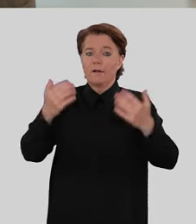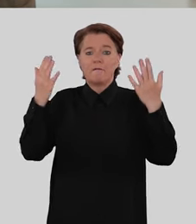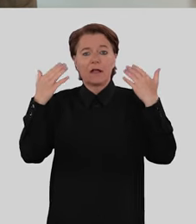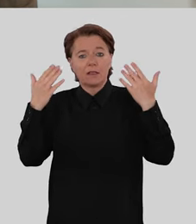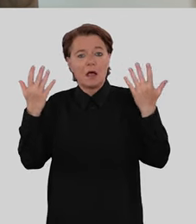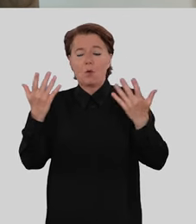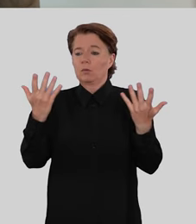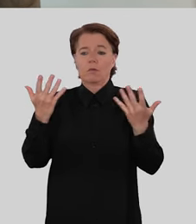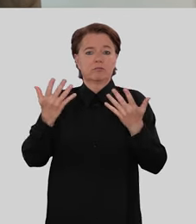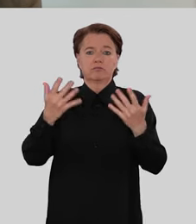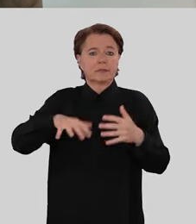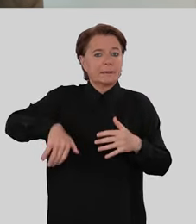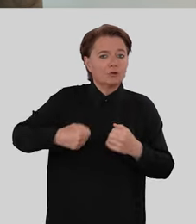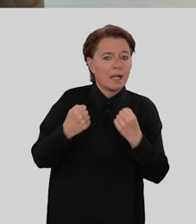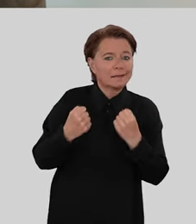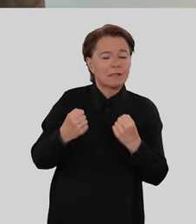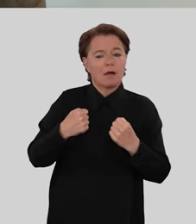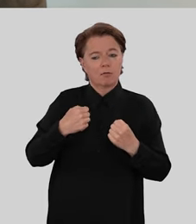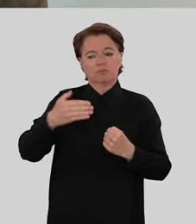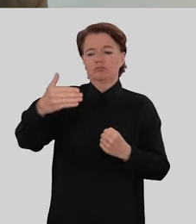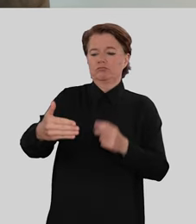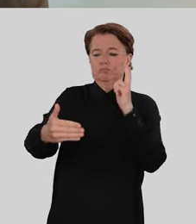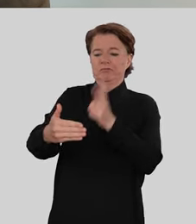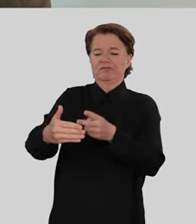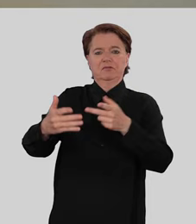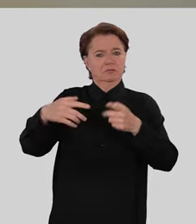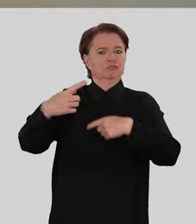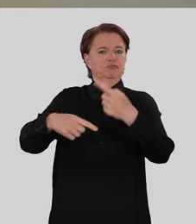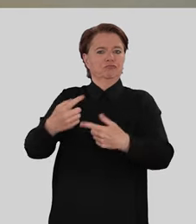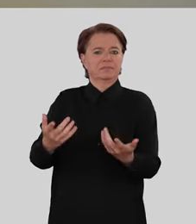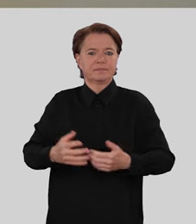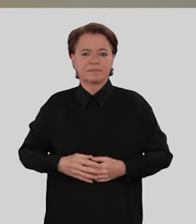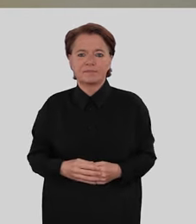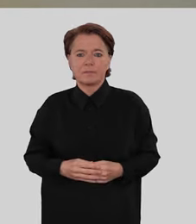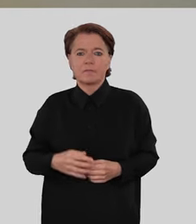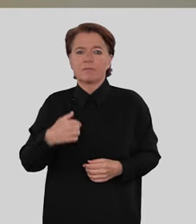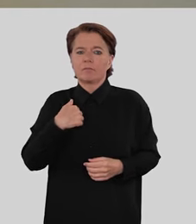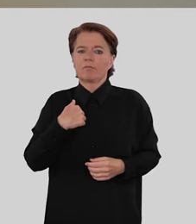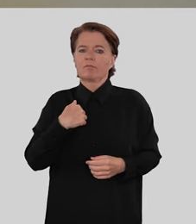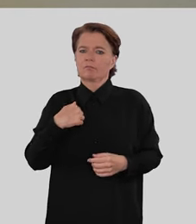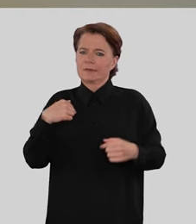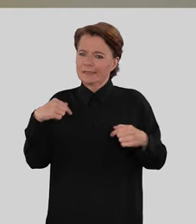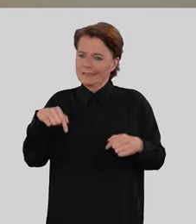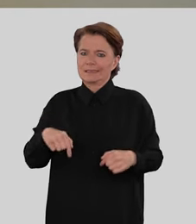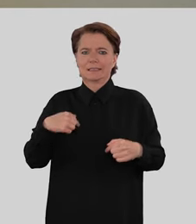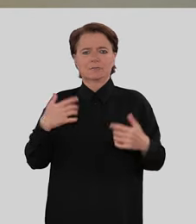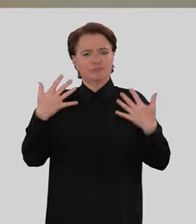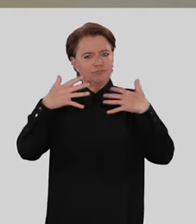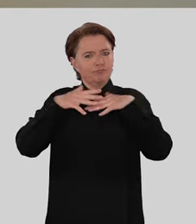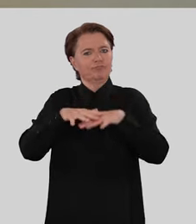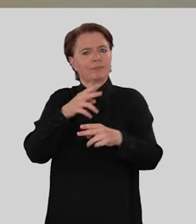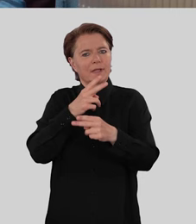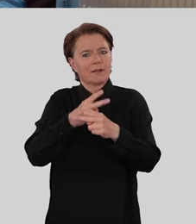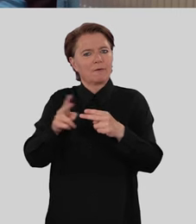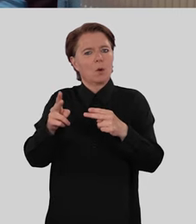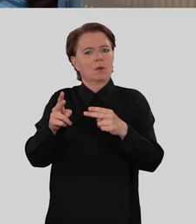Fahrrad Wetter und Diebstahl sicher abzustellen. Ich habe mich sehr mit angelebt und dran